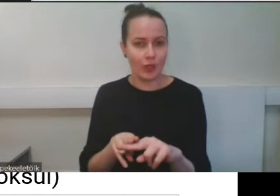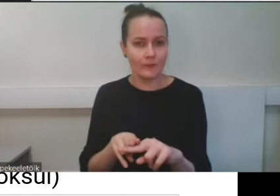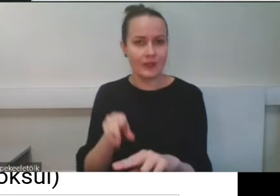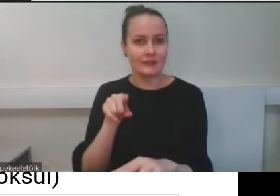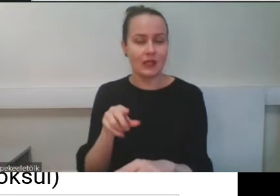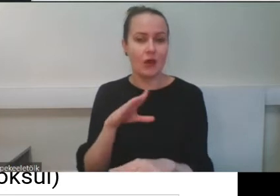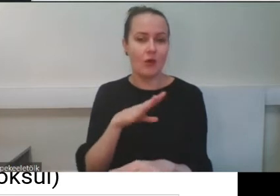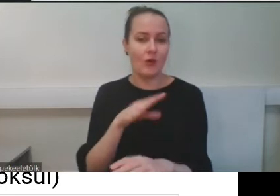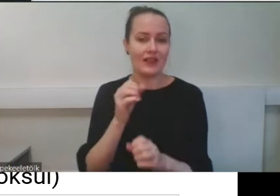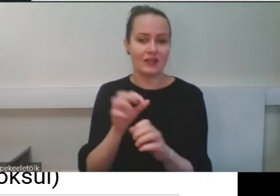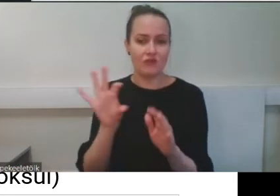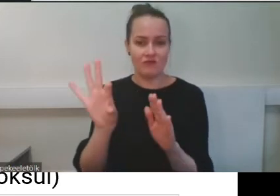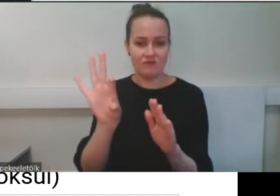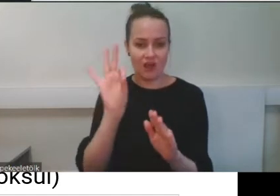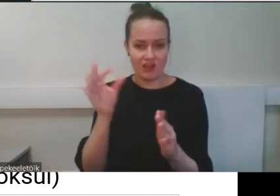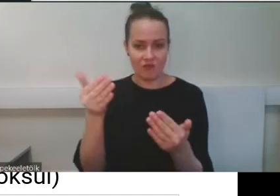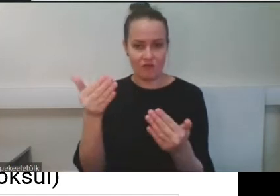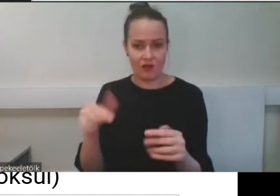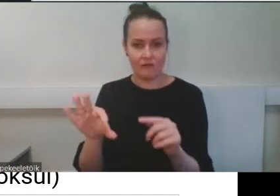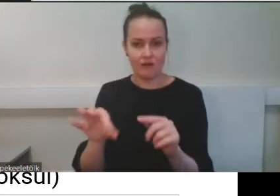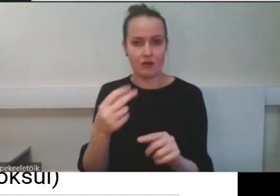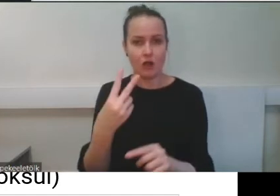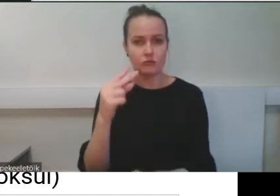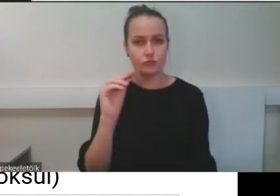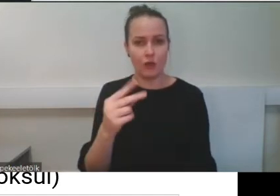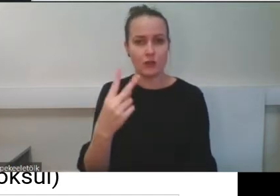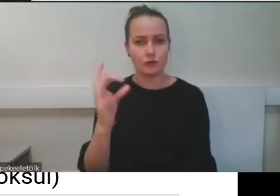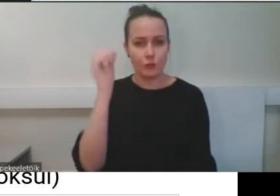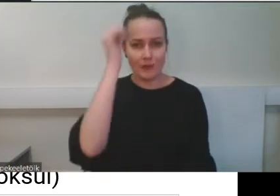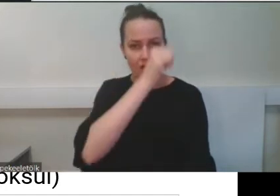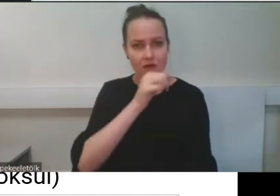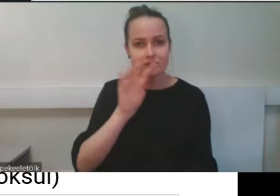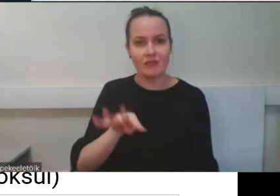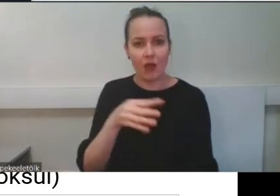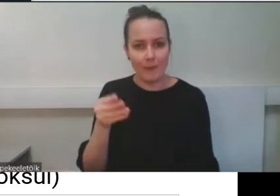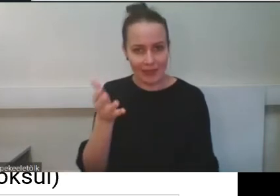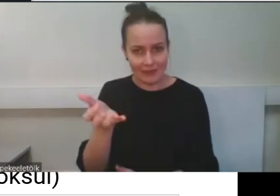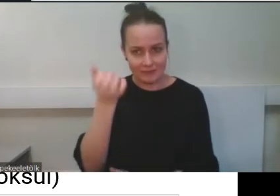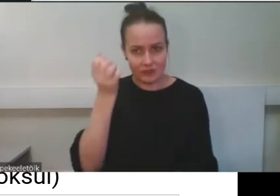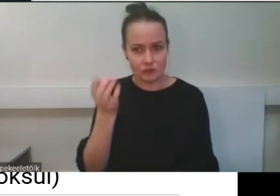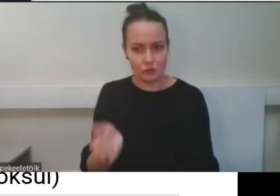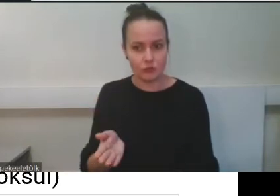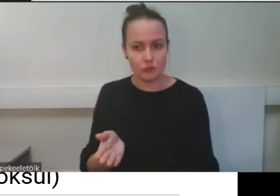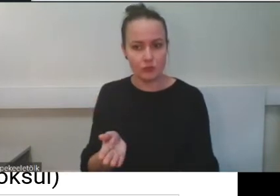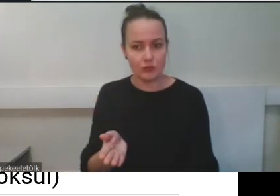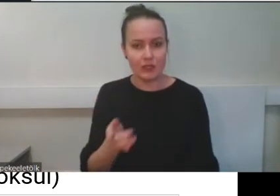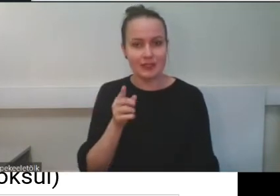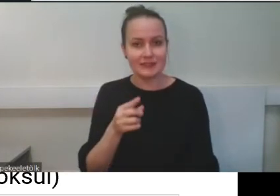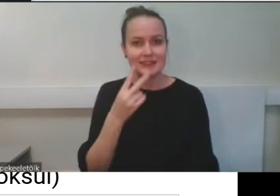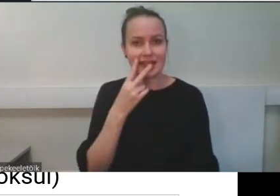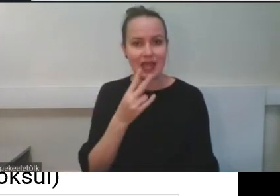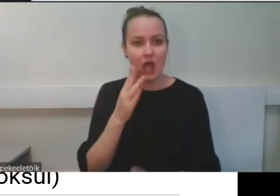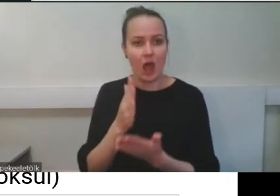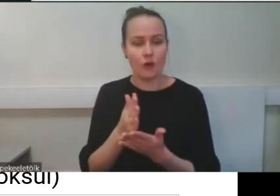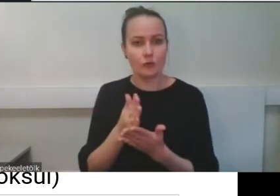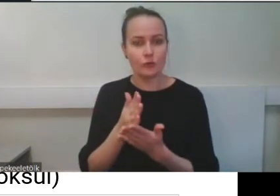osutati tugiisiku teenust puude või psüühikäire tõttu ja kui palju siis muudel põhjustel. Et puue või